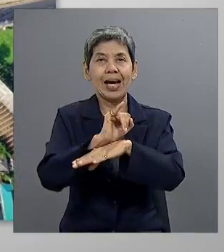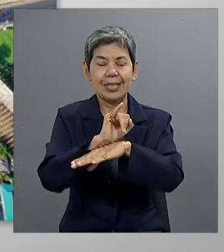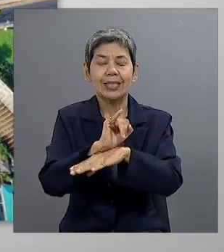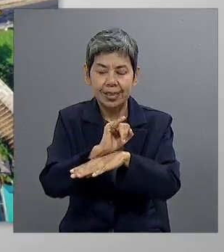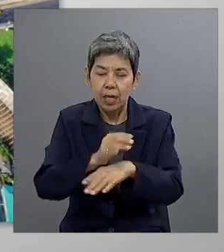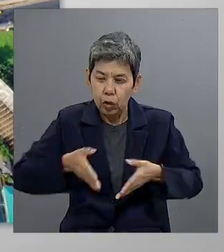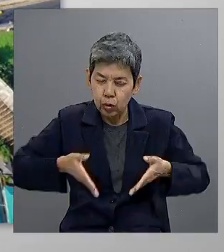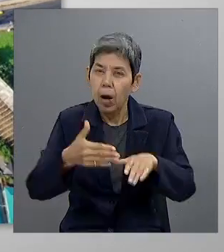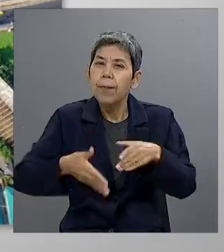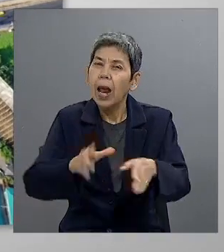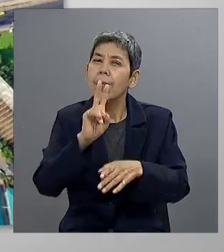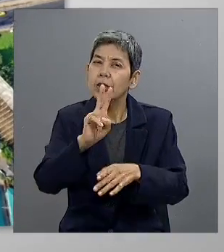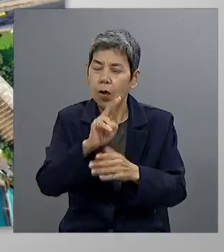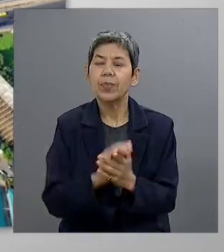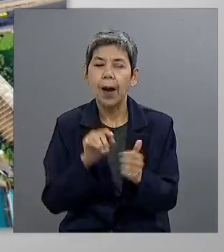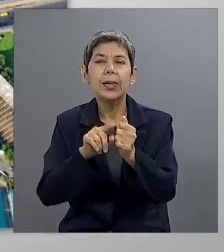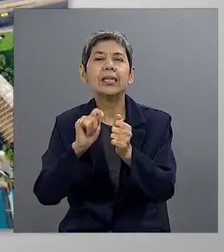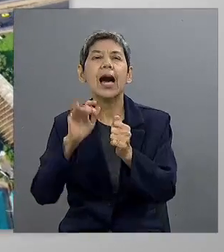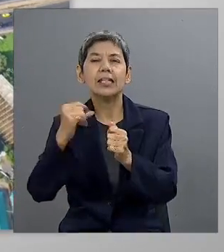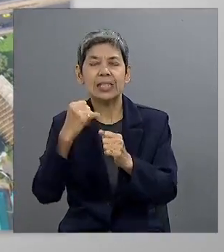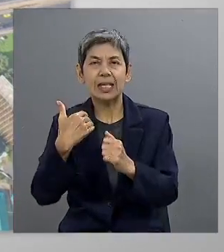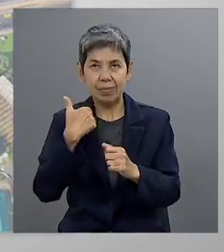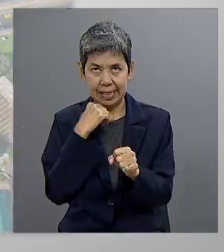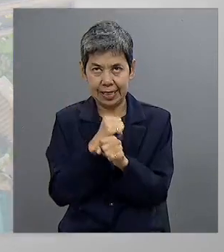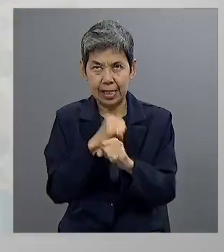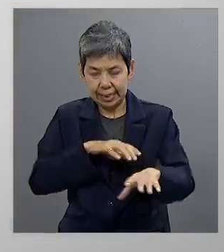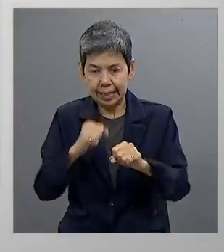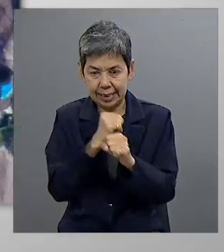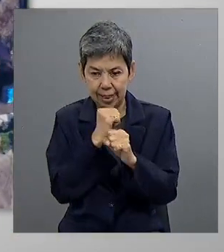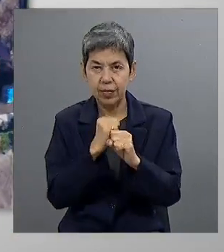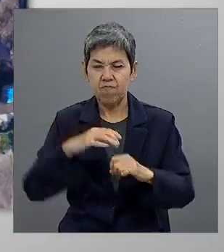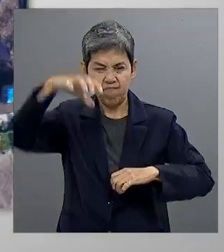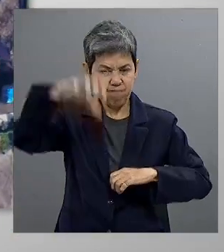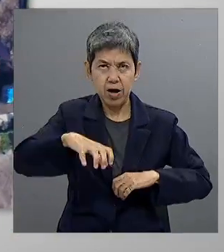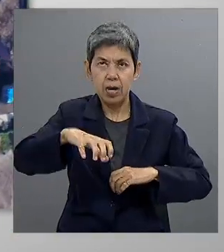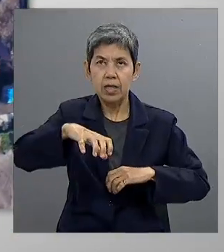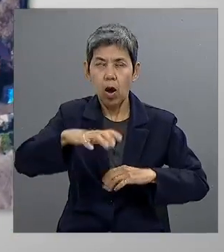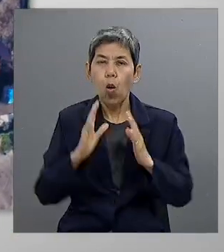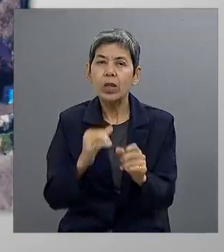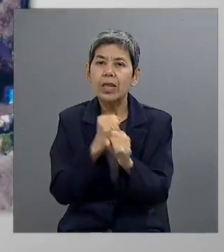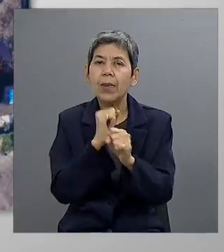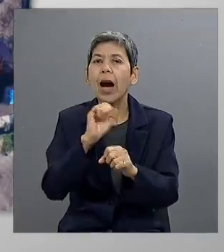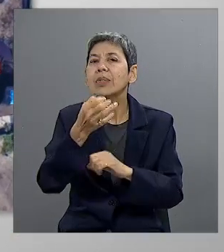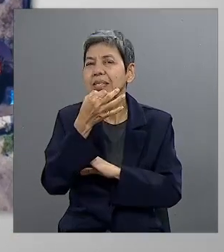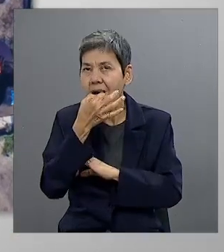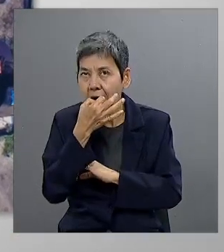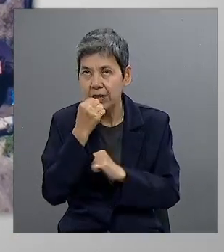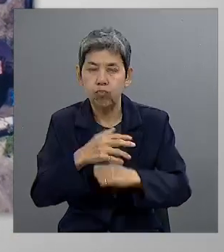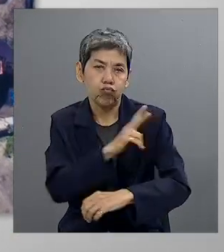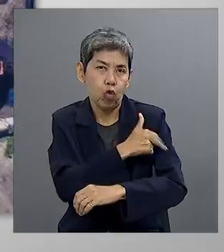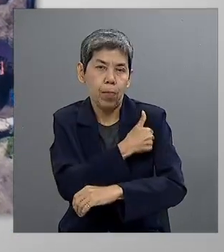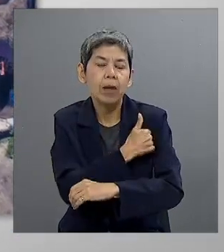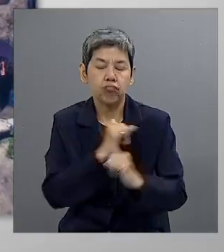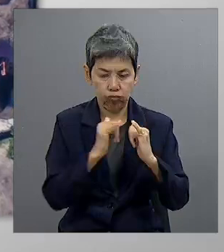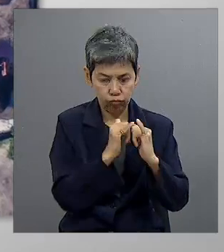พระราม 2ตำบลท่าจีนนะคะกำลังจะดำเนินการสร้างเป็นศูนย์ของใยแรงงานสาครสร้างโรงพยาบาลสนามนะคะ